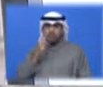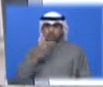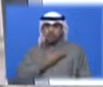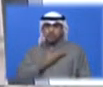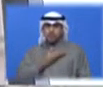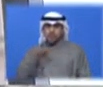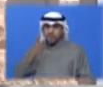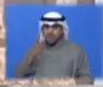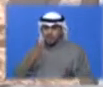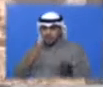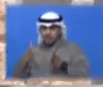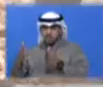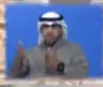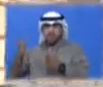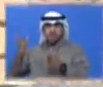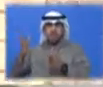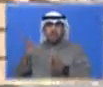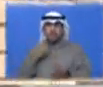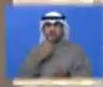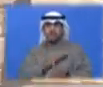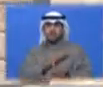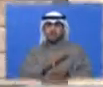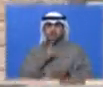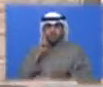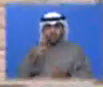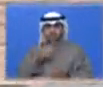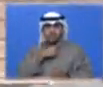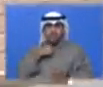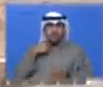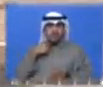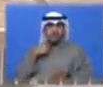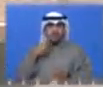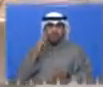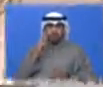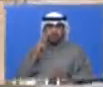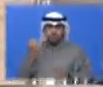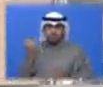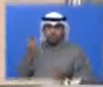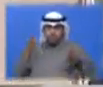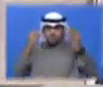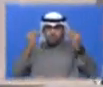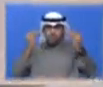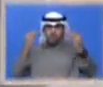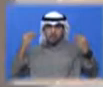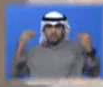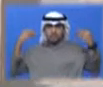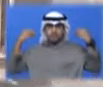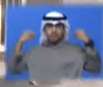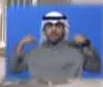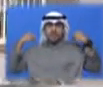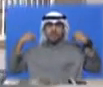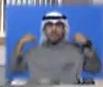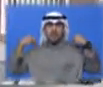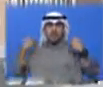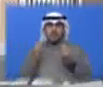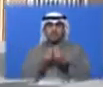15 عاماً في دولة الكويت، إحصائية قامت بها إدارة تعزيز الصحة من خلال إجراء مسح